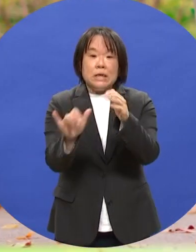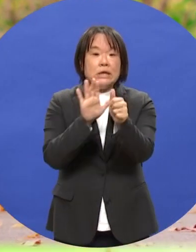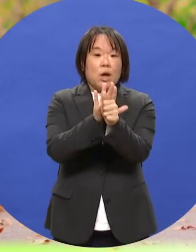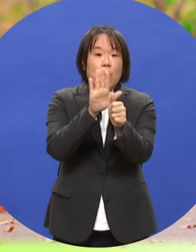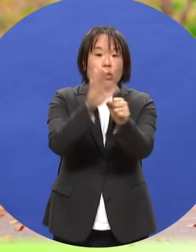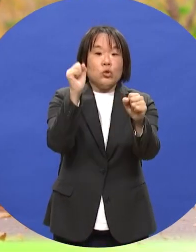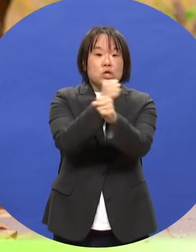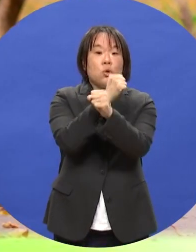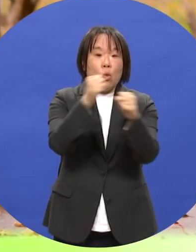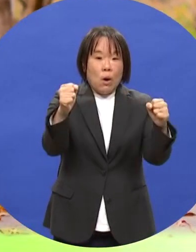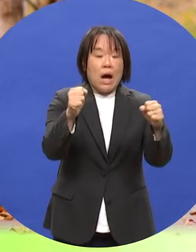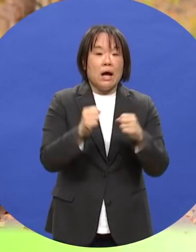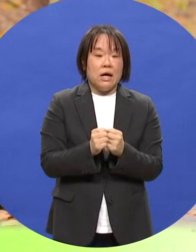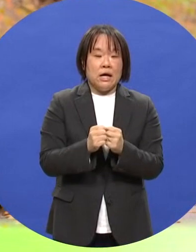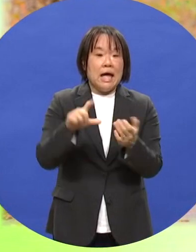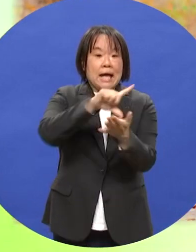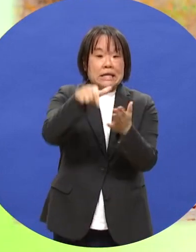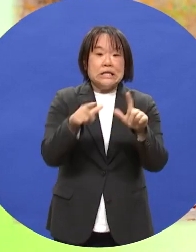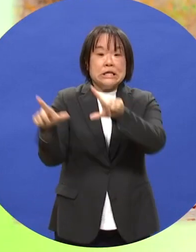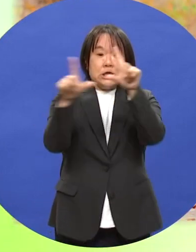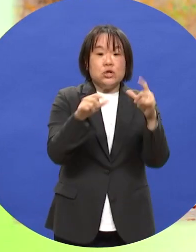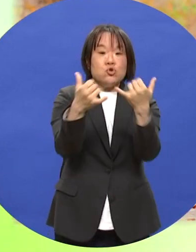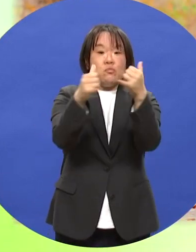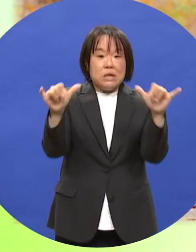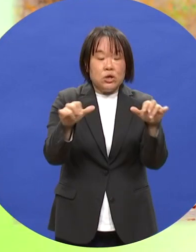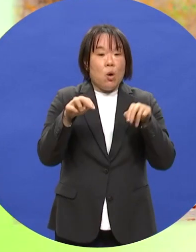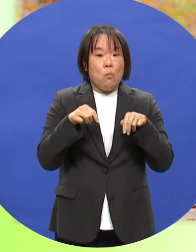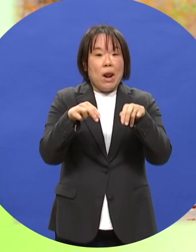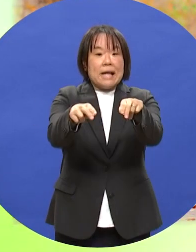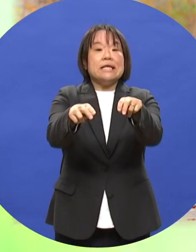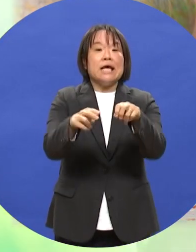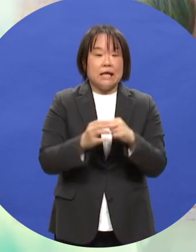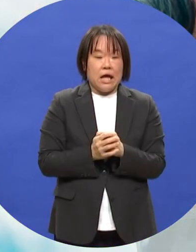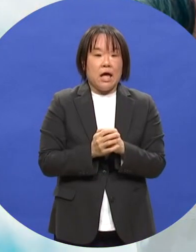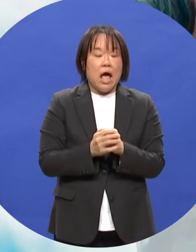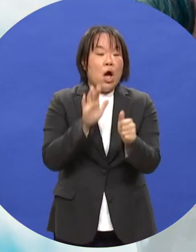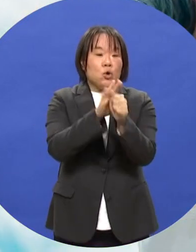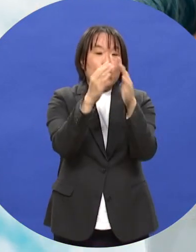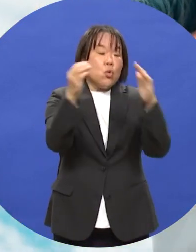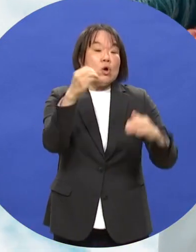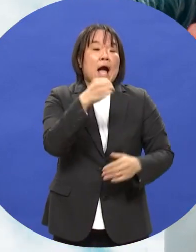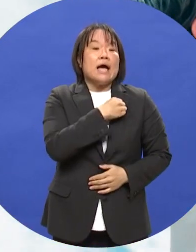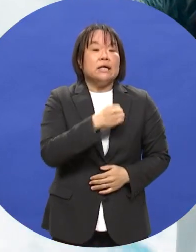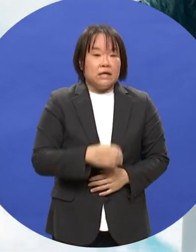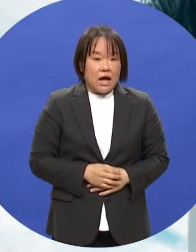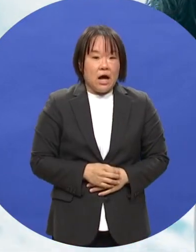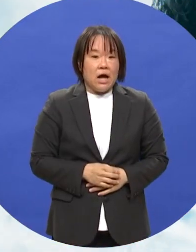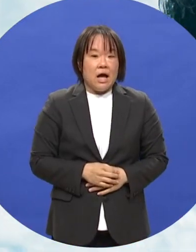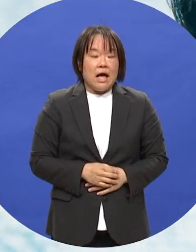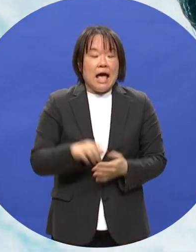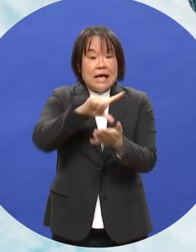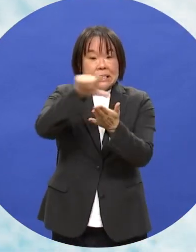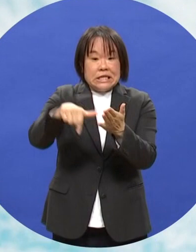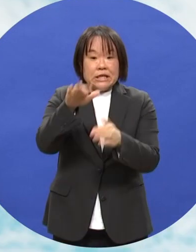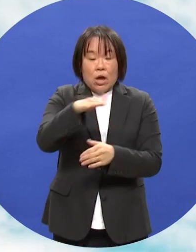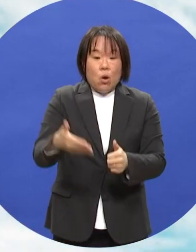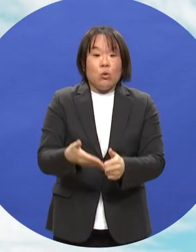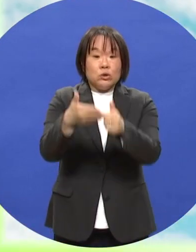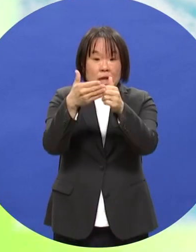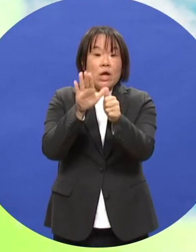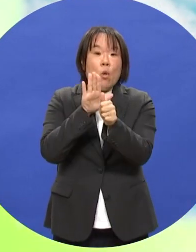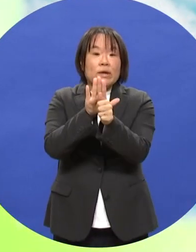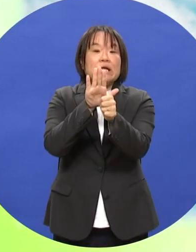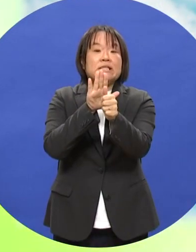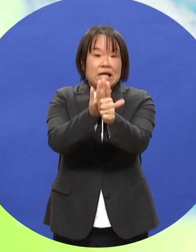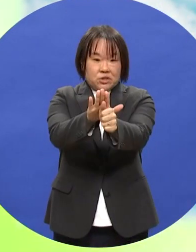ファミリーサポート事業は、地域住民のボランティアである協力会員が地域での子育てをお